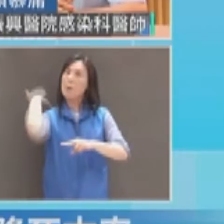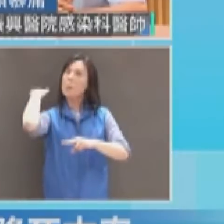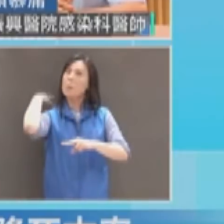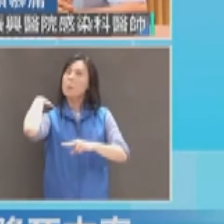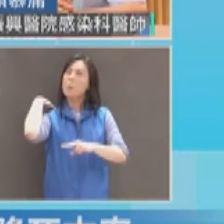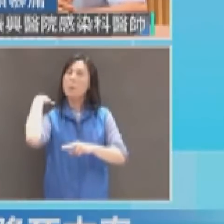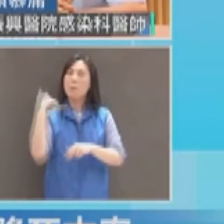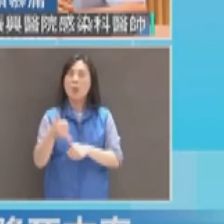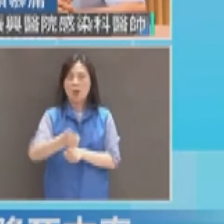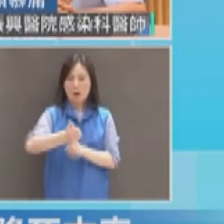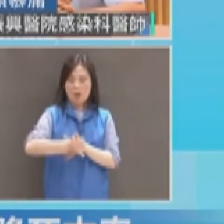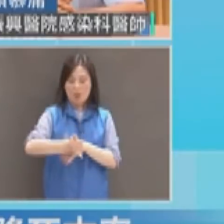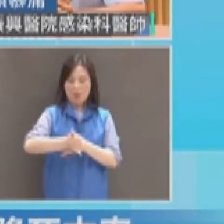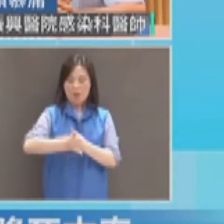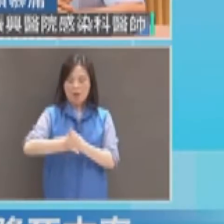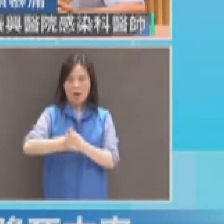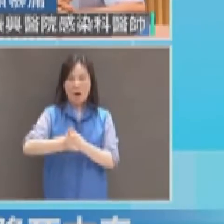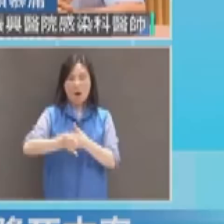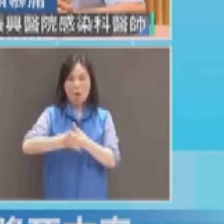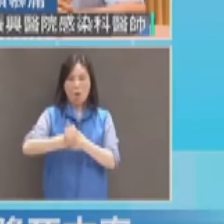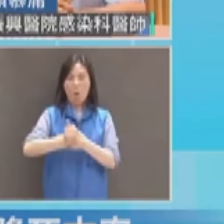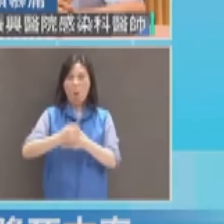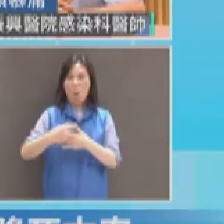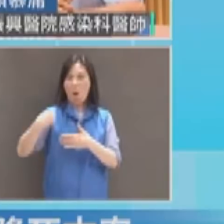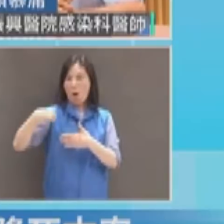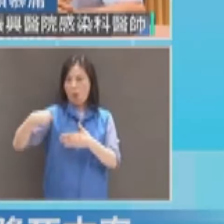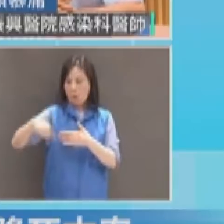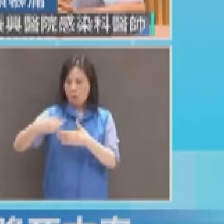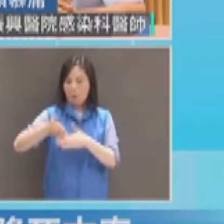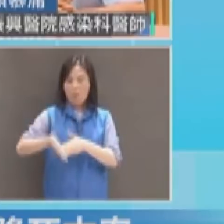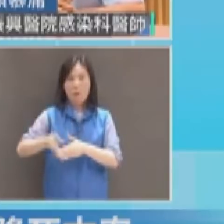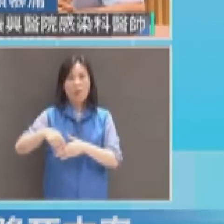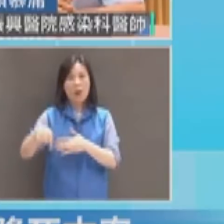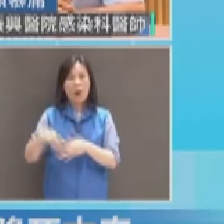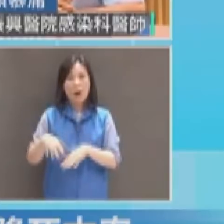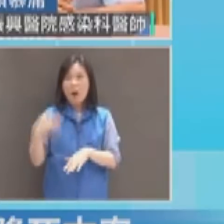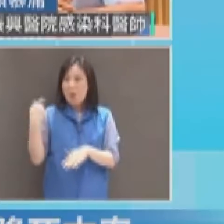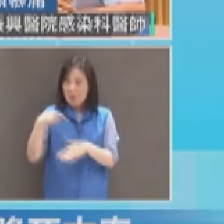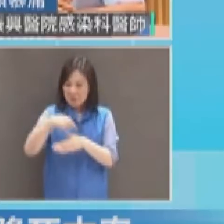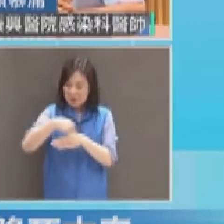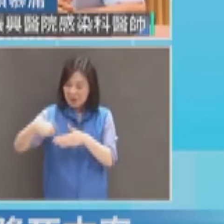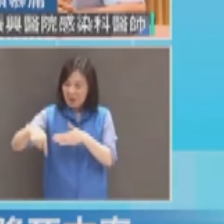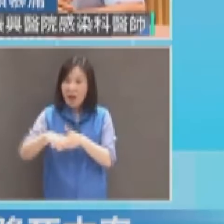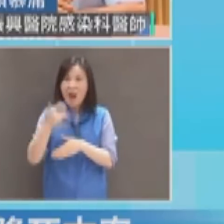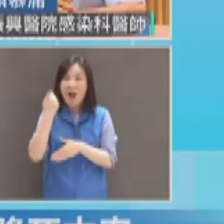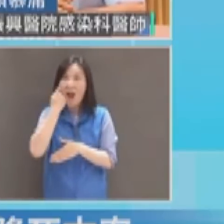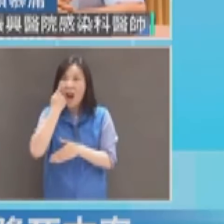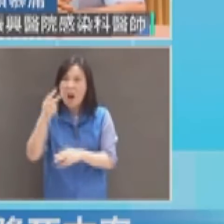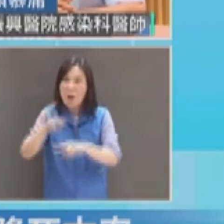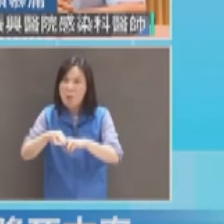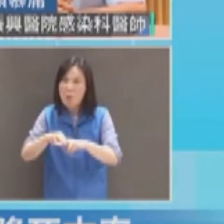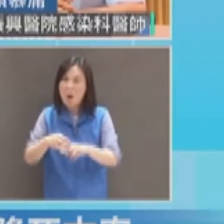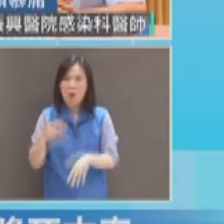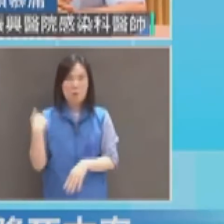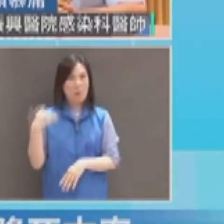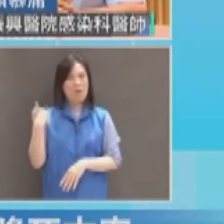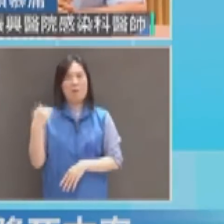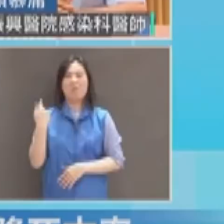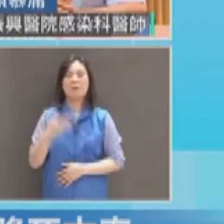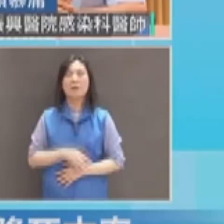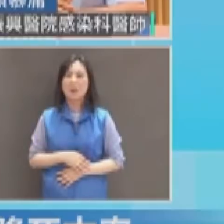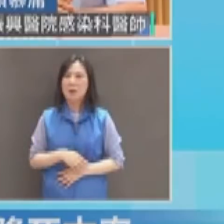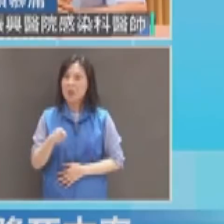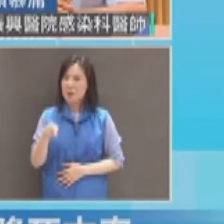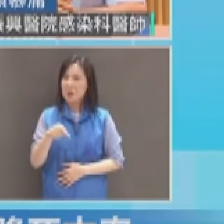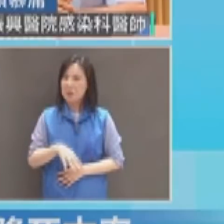的这个包包都已经碰触到环境了，你不晓得这个位置上面是谁坐过的，所以都要当作可